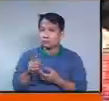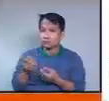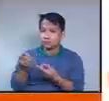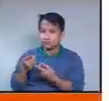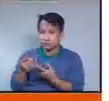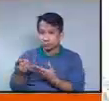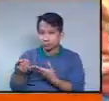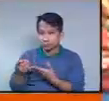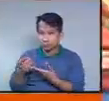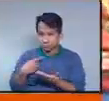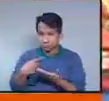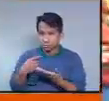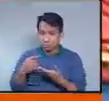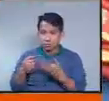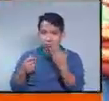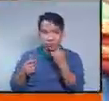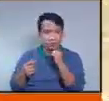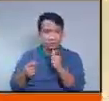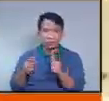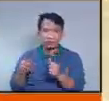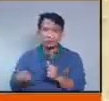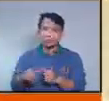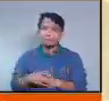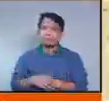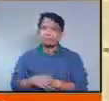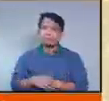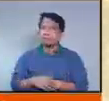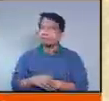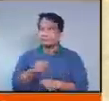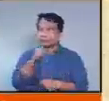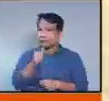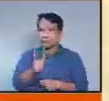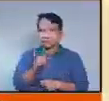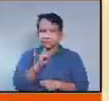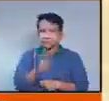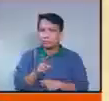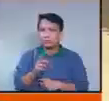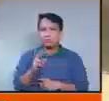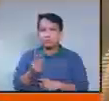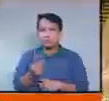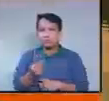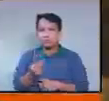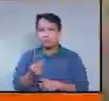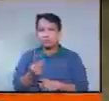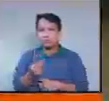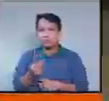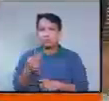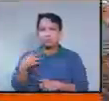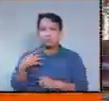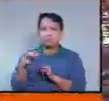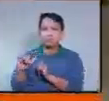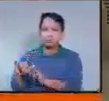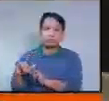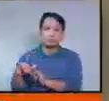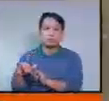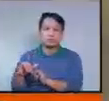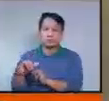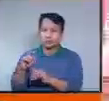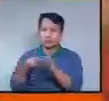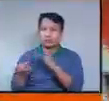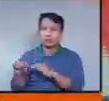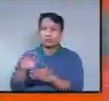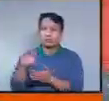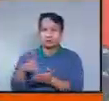magdo-donate, mas maayos, kasi hindi alam mo, kasi Marga and Lord, hindi pa sigurado kung hanggang kailan sila mag-i-stay sa mga